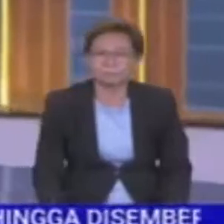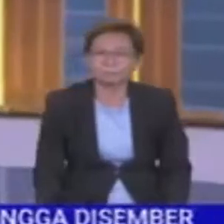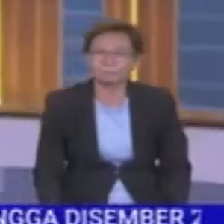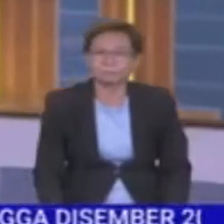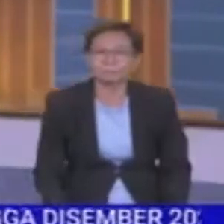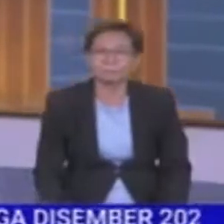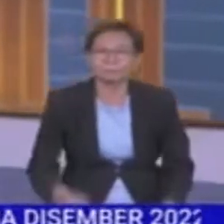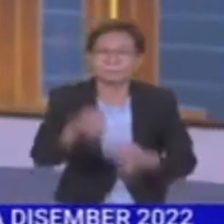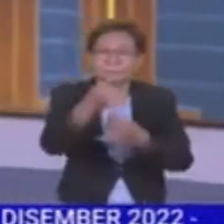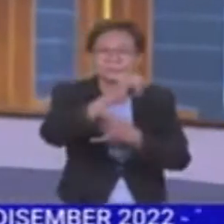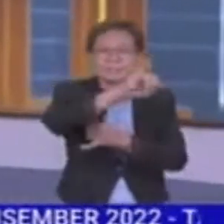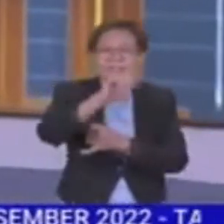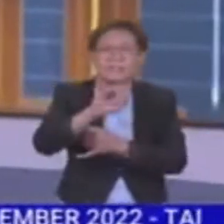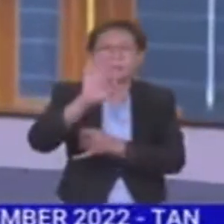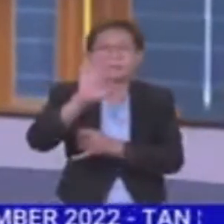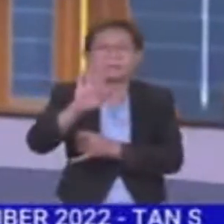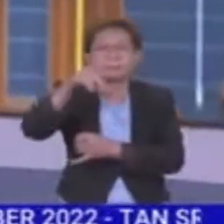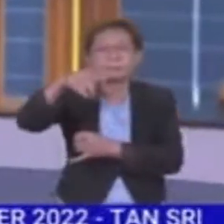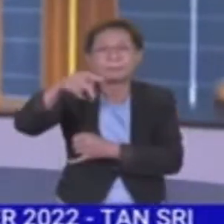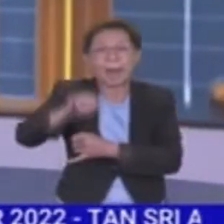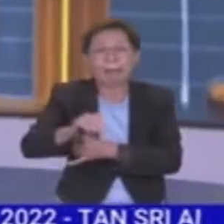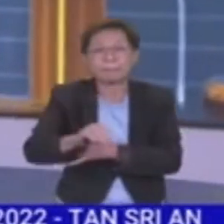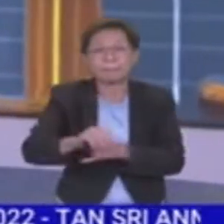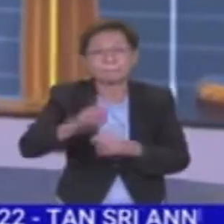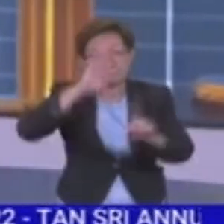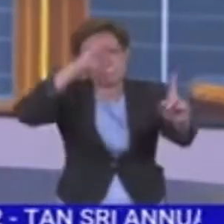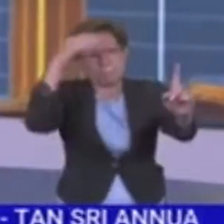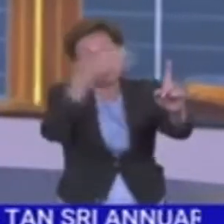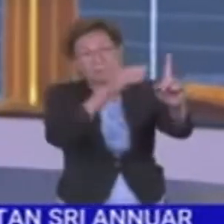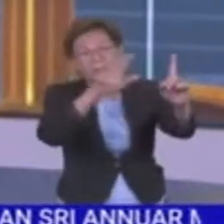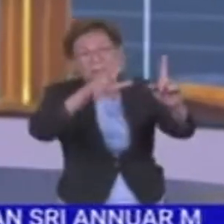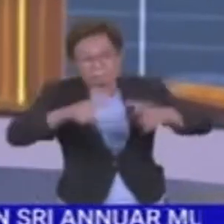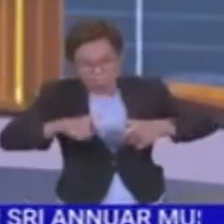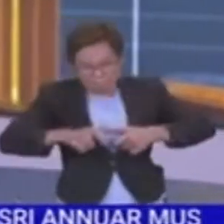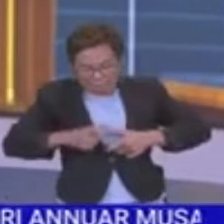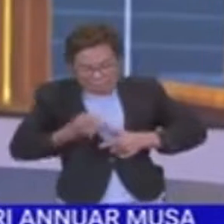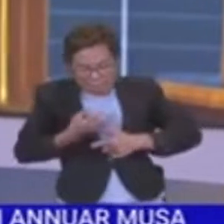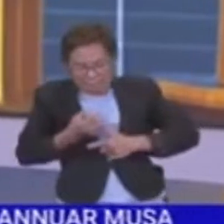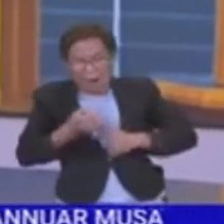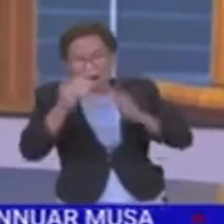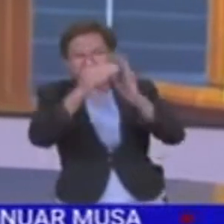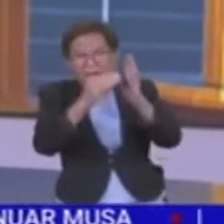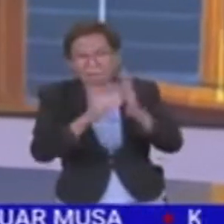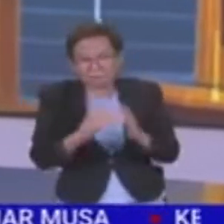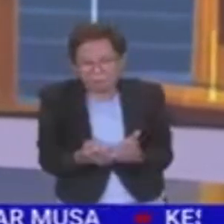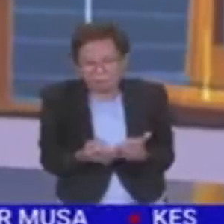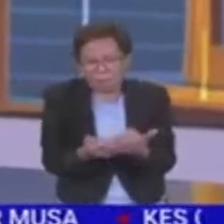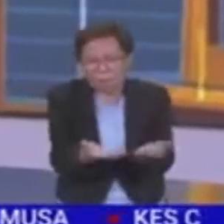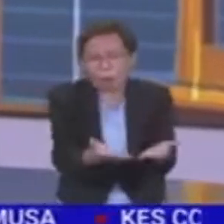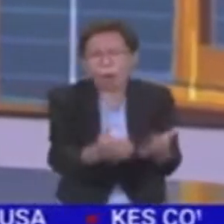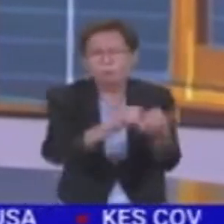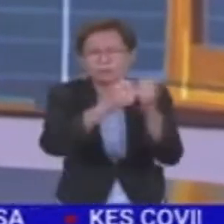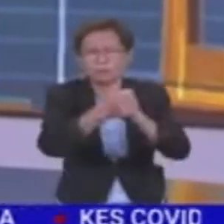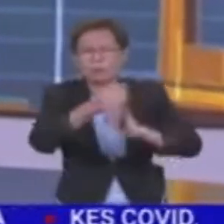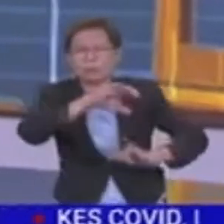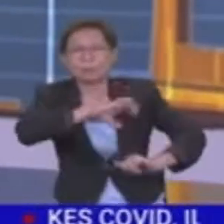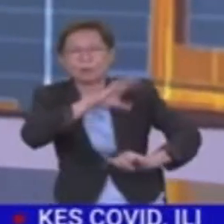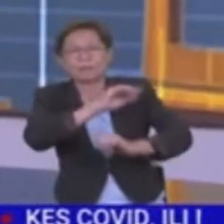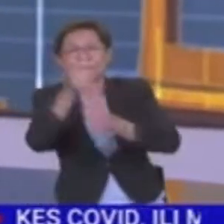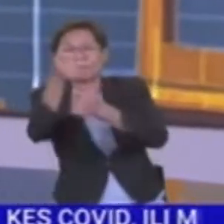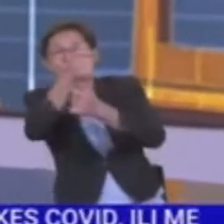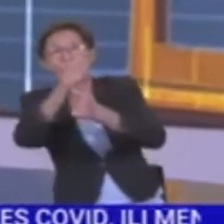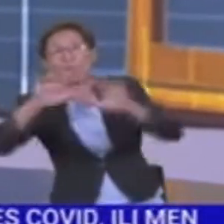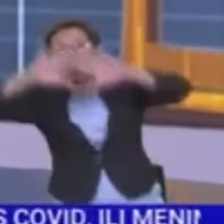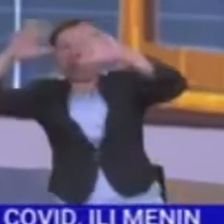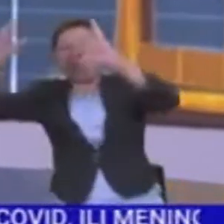ber jawatan Bomba dan penyelamat jbpm meletakkan sasaran tiga pingat emas dalam acara tpin bowling pada sukan Polis dan Bomba